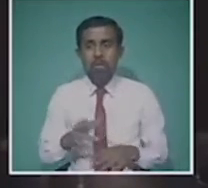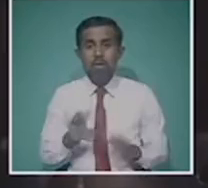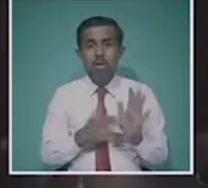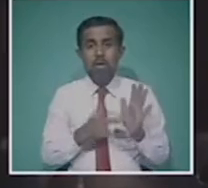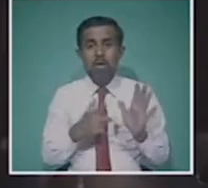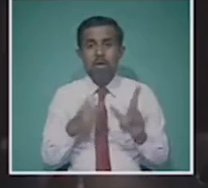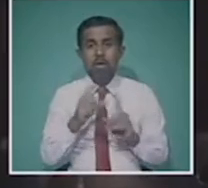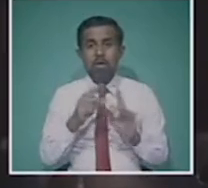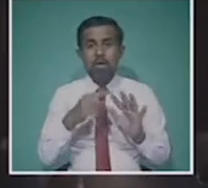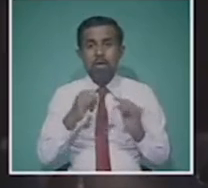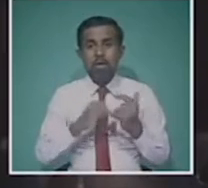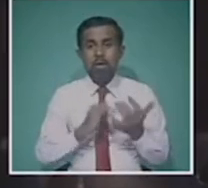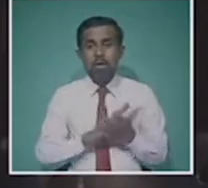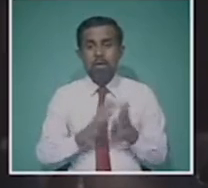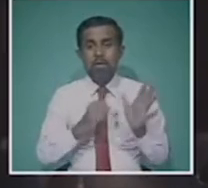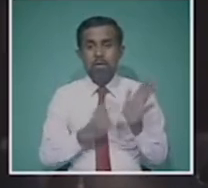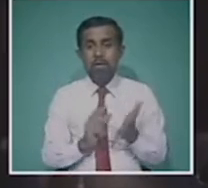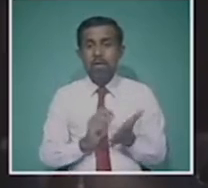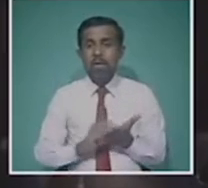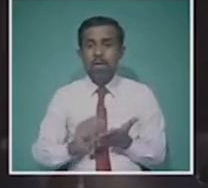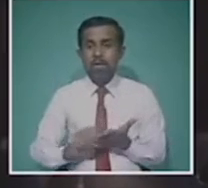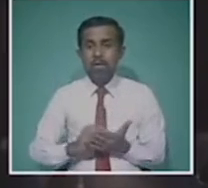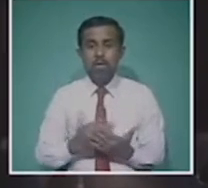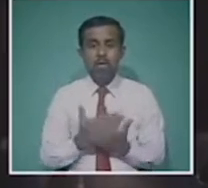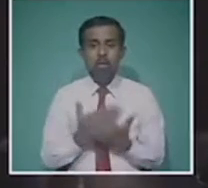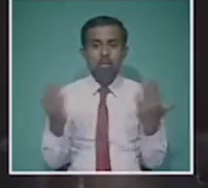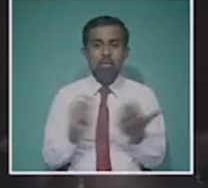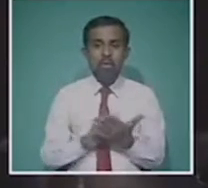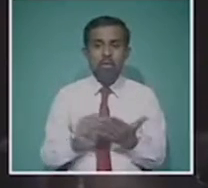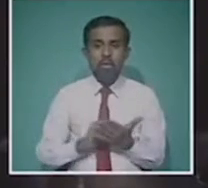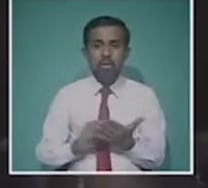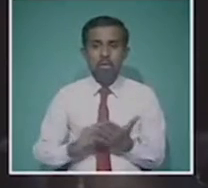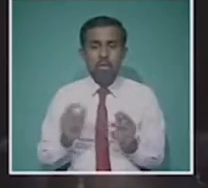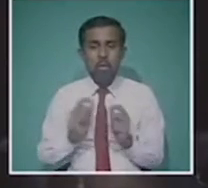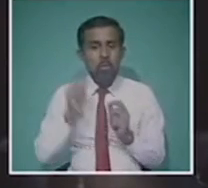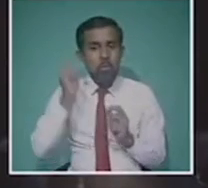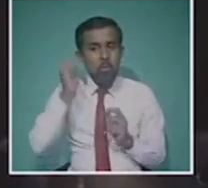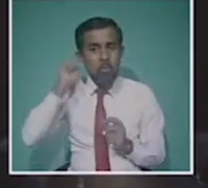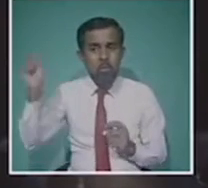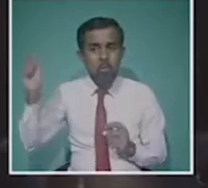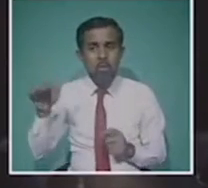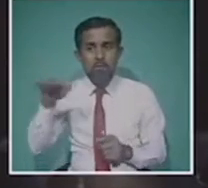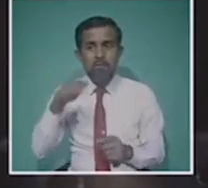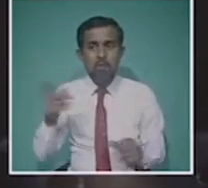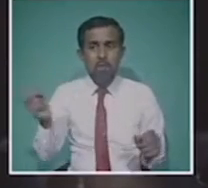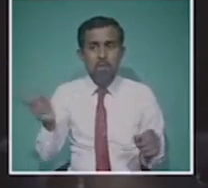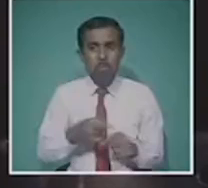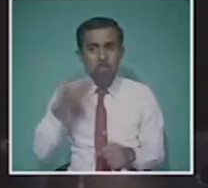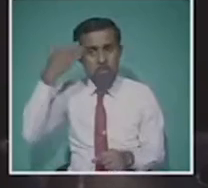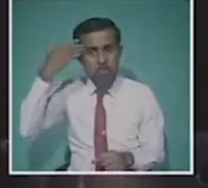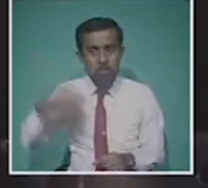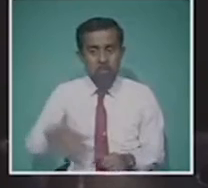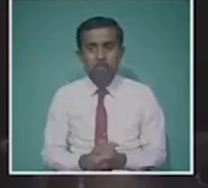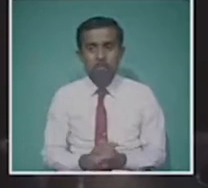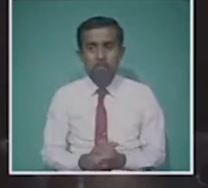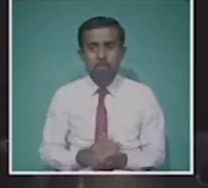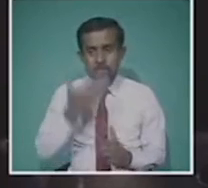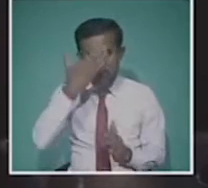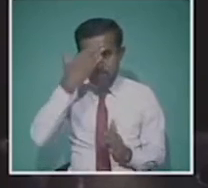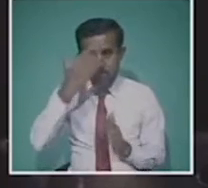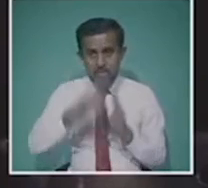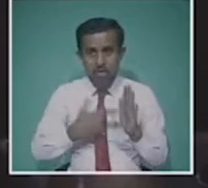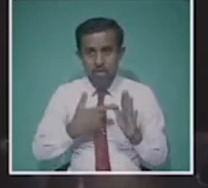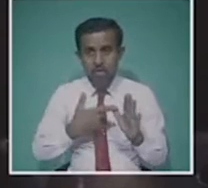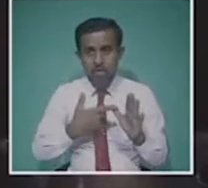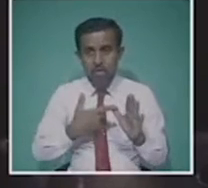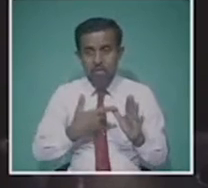ஒரு எழுத்தாளன் பத்திரிகையாளன் மட்டக்களப்பு மண்ணிலே வைத்து அவர் சுட்டு படுகொலை செய்யப்பட்டார். யாழ்ப்பாணத்திலே மிகப்பெரிய ஒரு